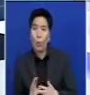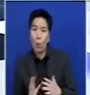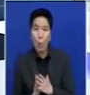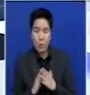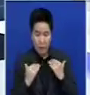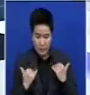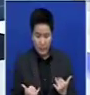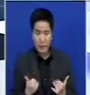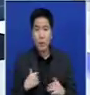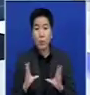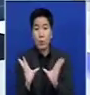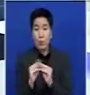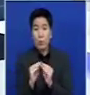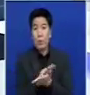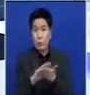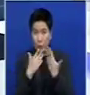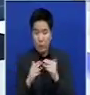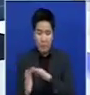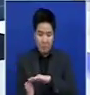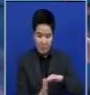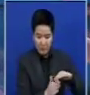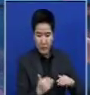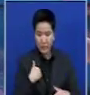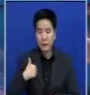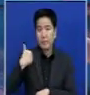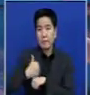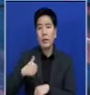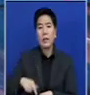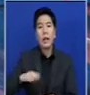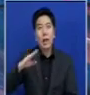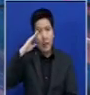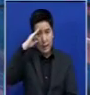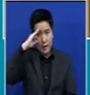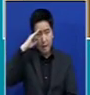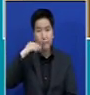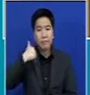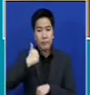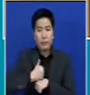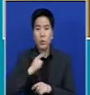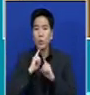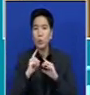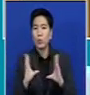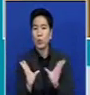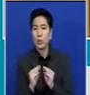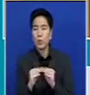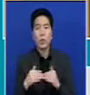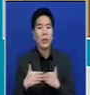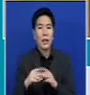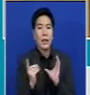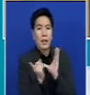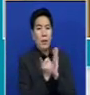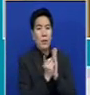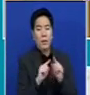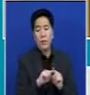ยครับวันนี้ภายหลังการประชุมก็มีการแถลงมาซึ่งผบ.ทบ.ก็ได้ประชุมเป็นการประชุมทางไกลผ่านด